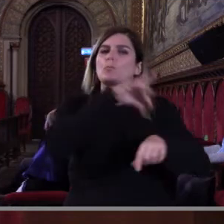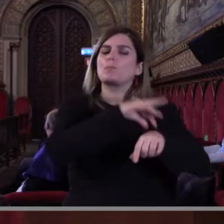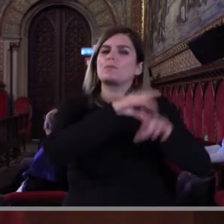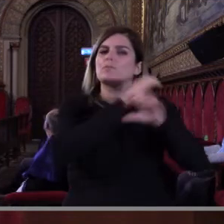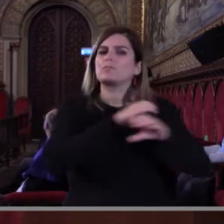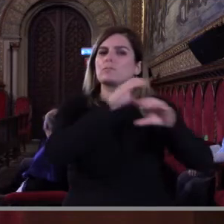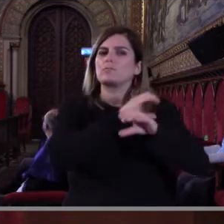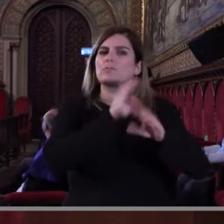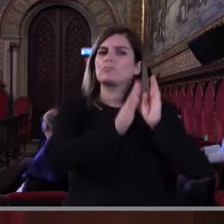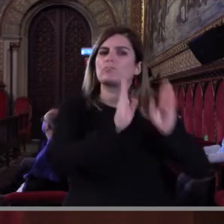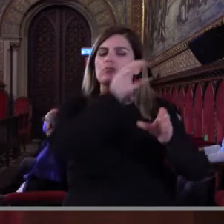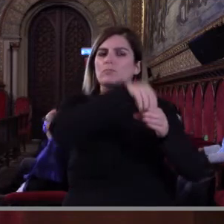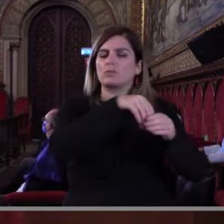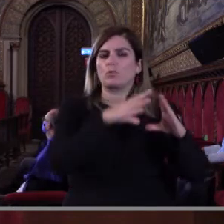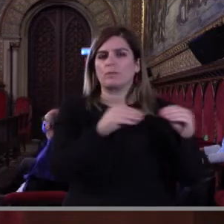nostres universitats.